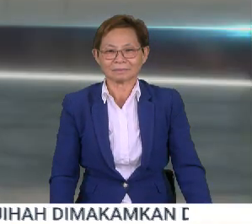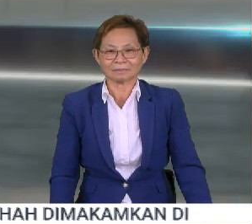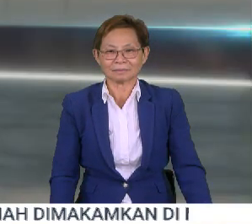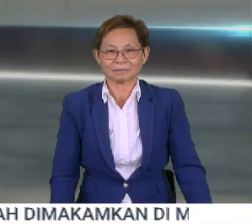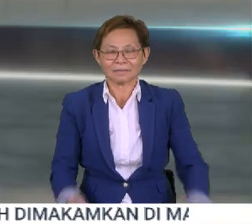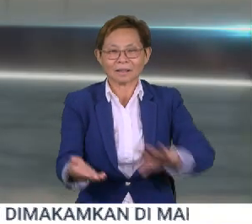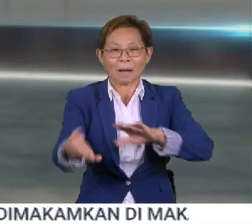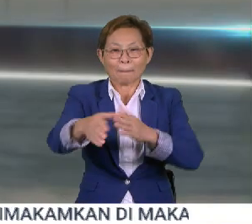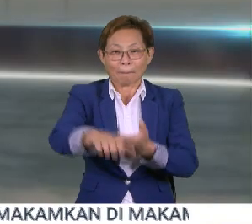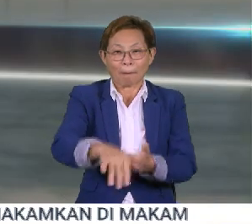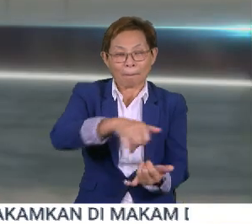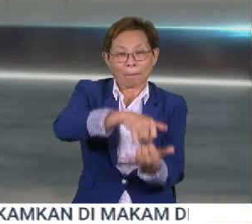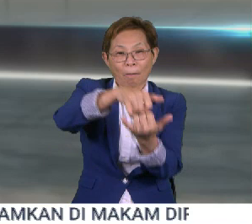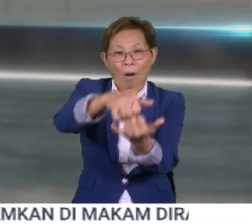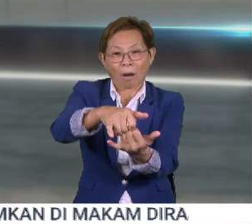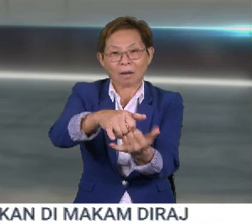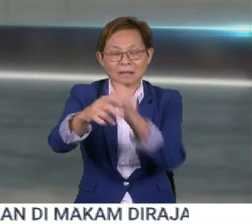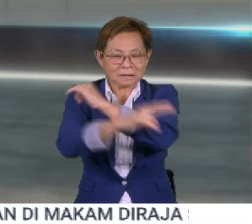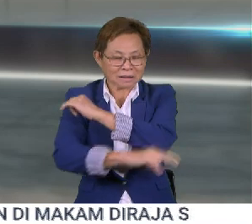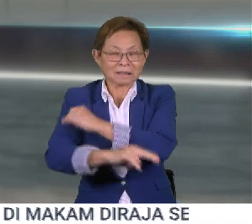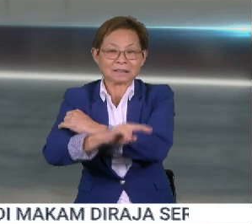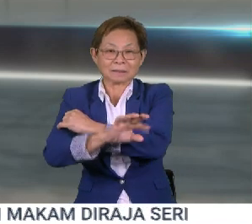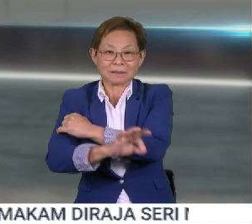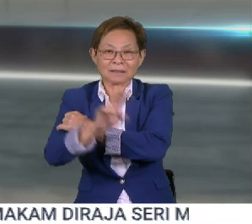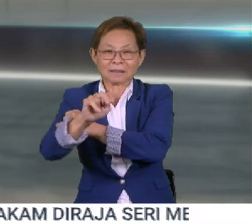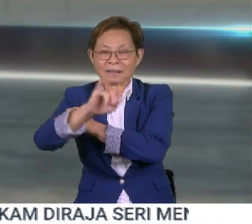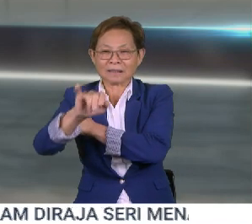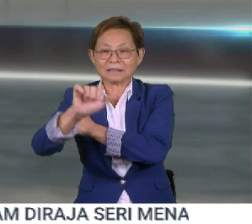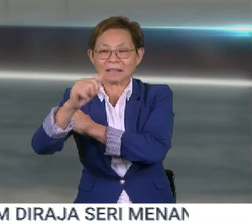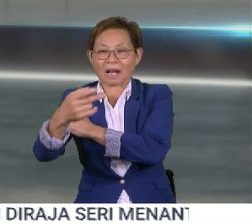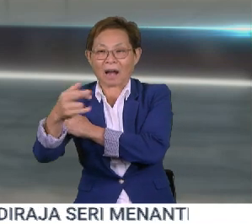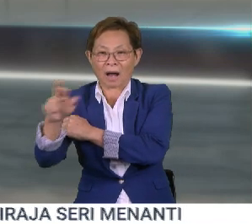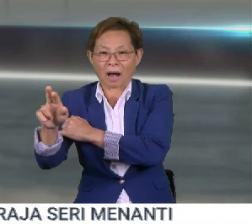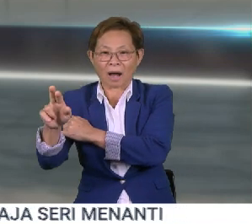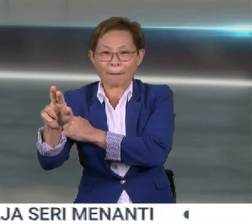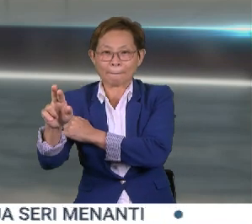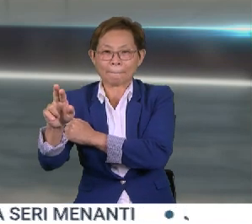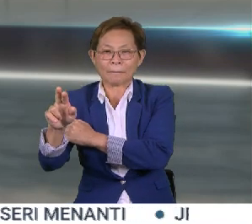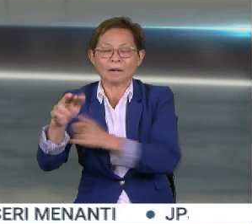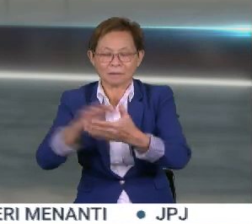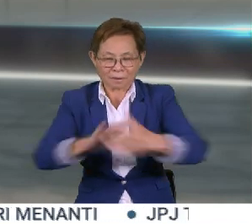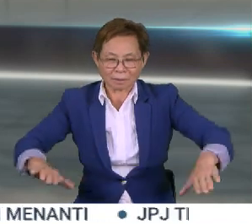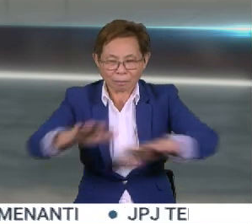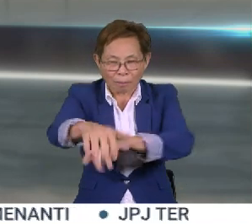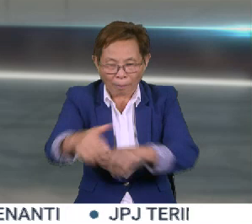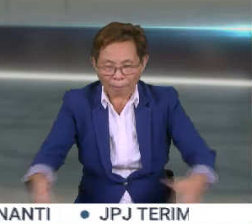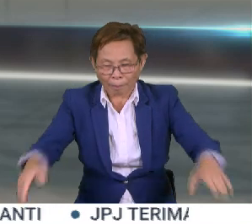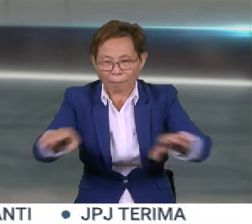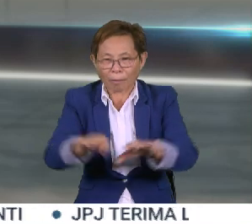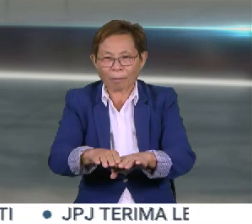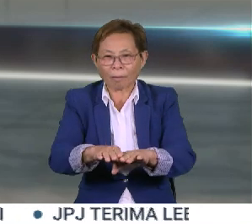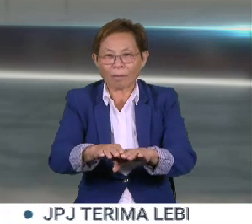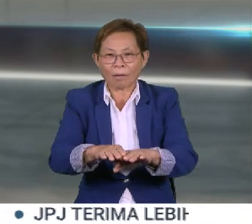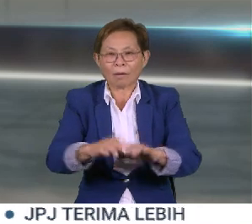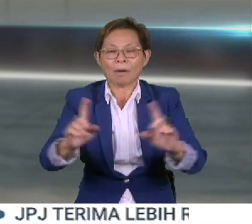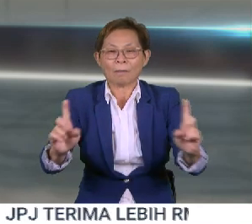jenazah bekas tungku ampuan Negeri 9 tungku ampuan najihah almarhum tungku besar Burhanudin selama dimakamkan di Makam